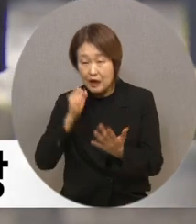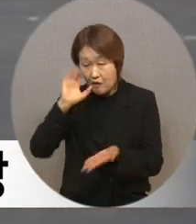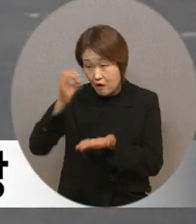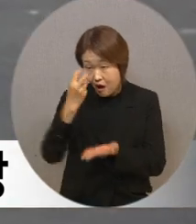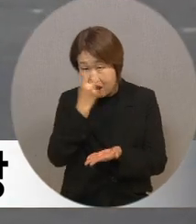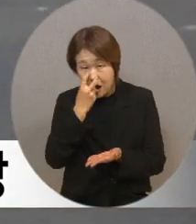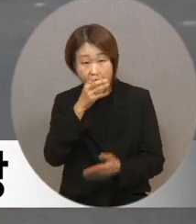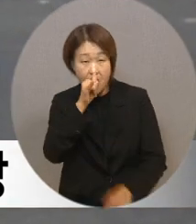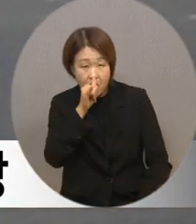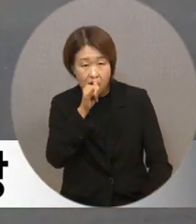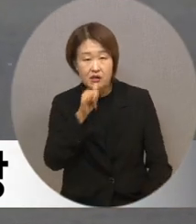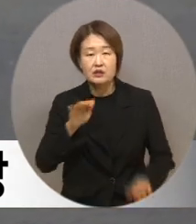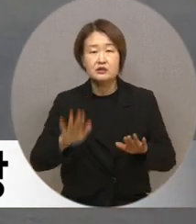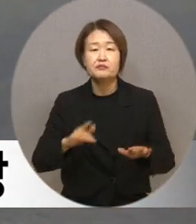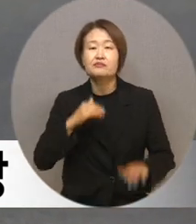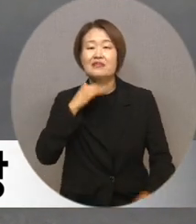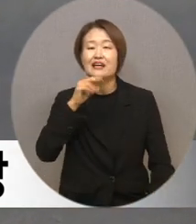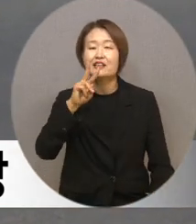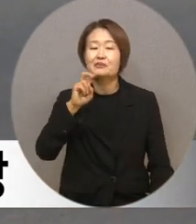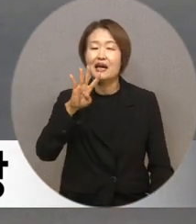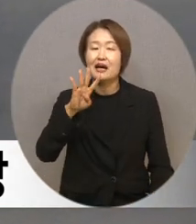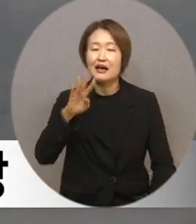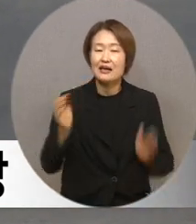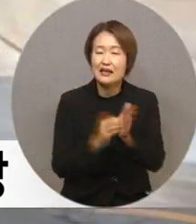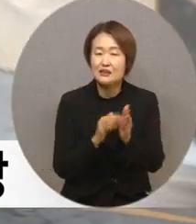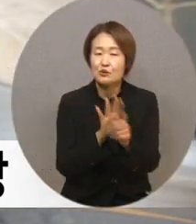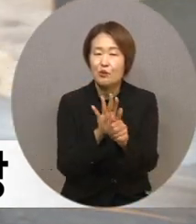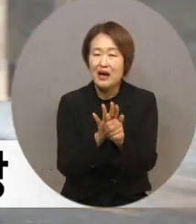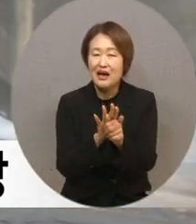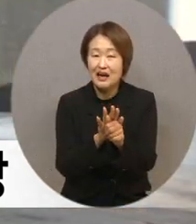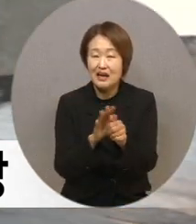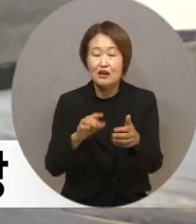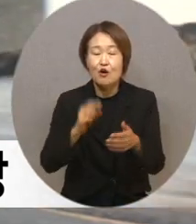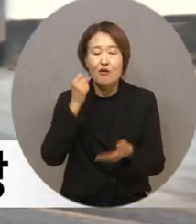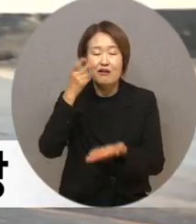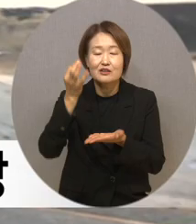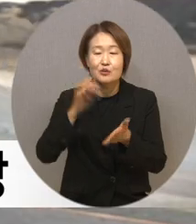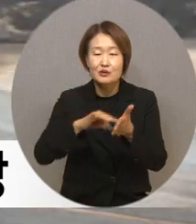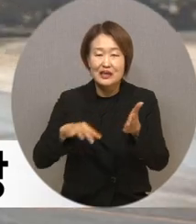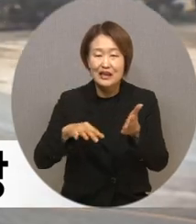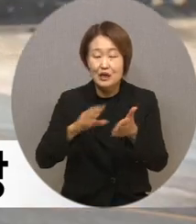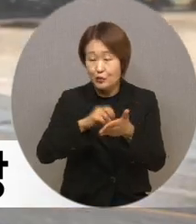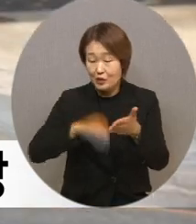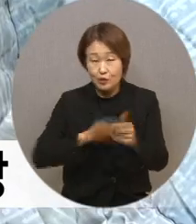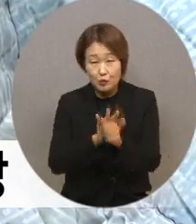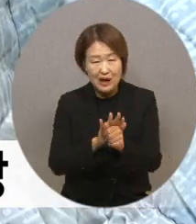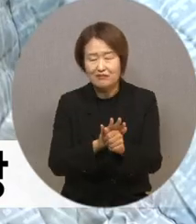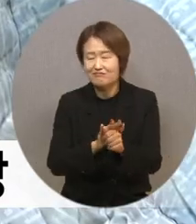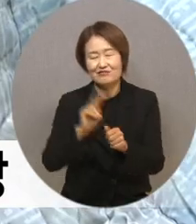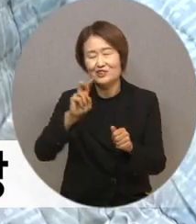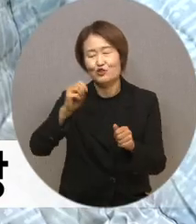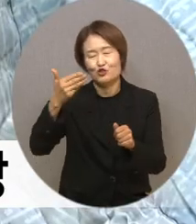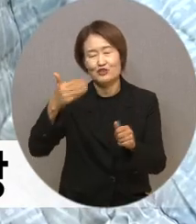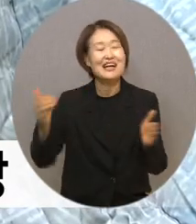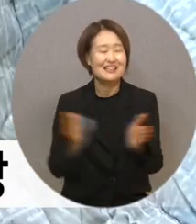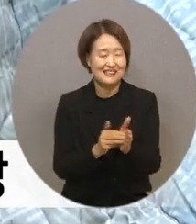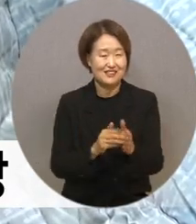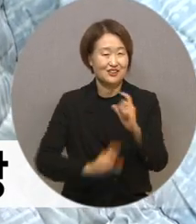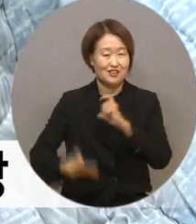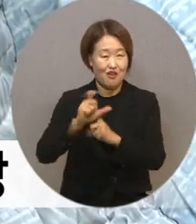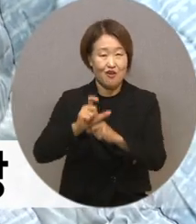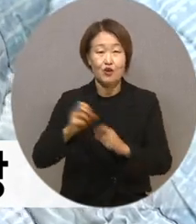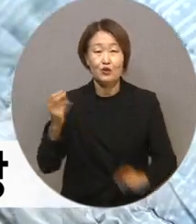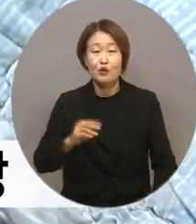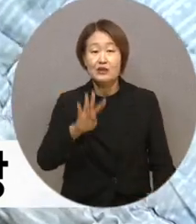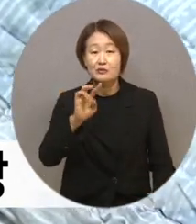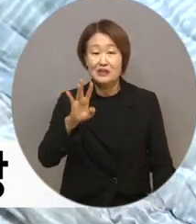시 기존 24세까지만 적용해주던 소득공제를 29세까지 확대하고 24세 이하 한부모